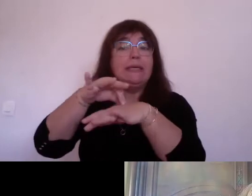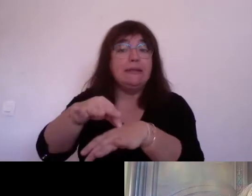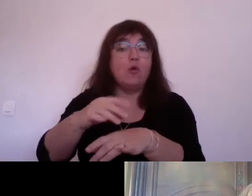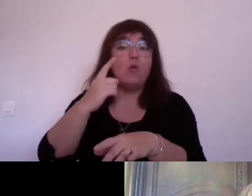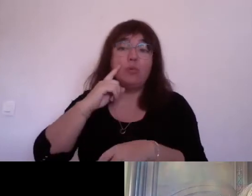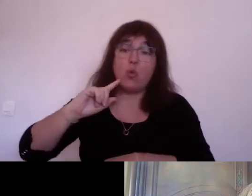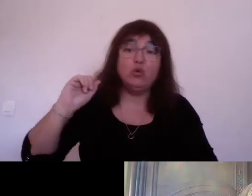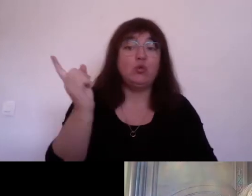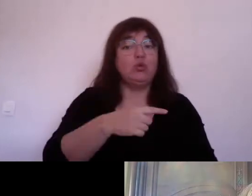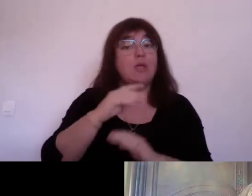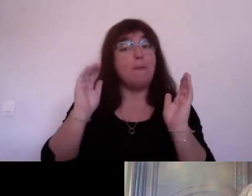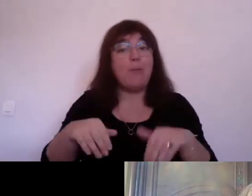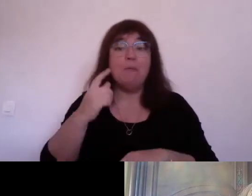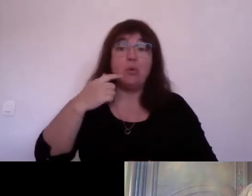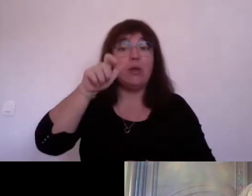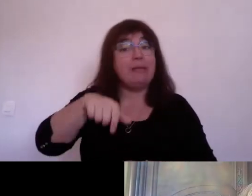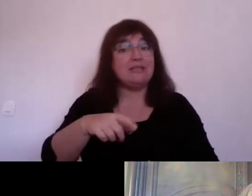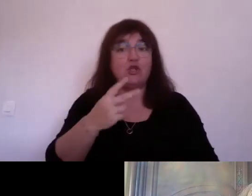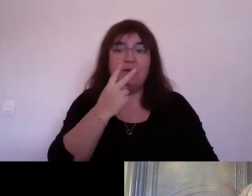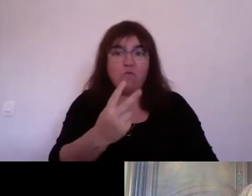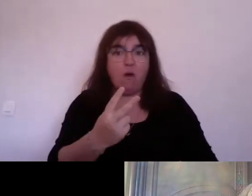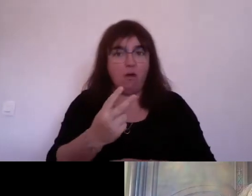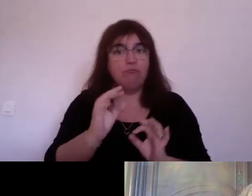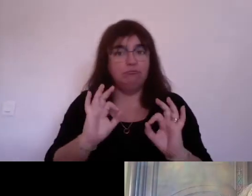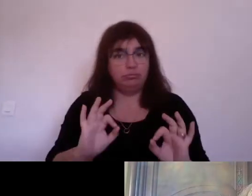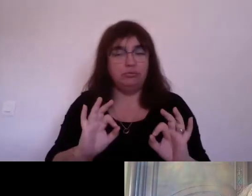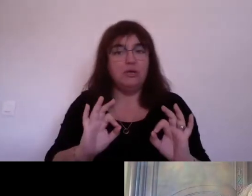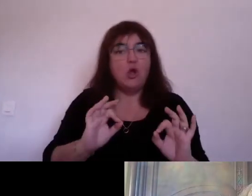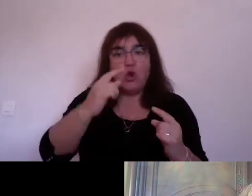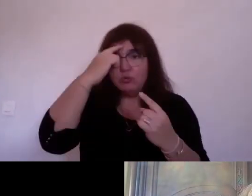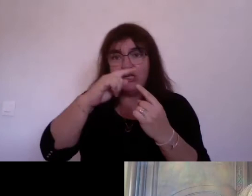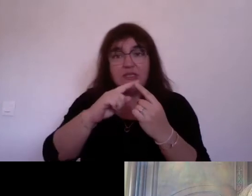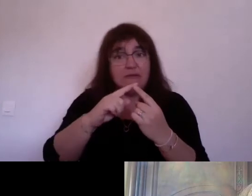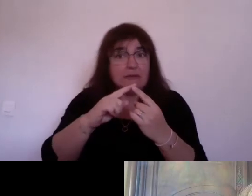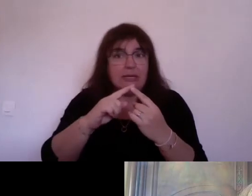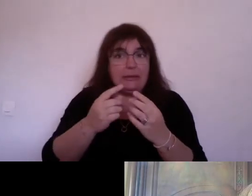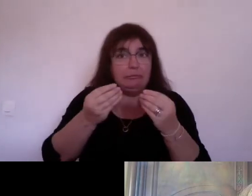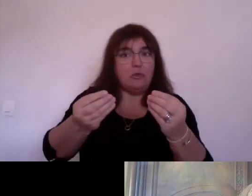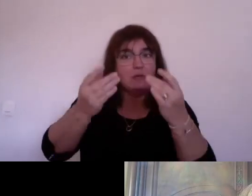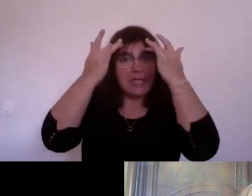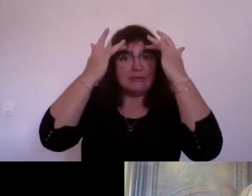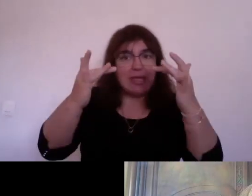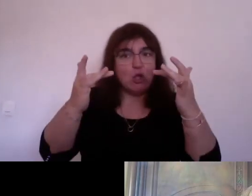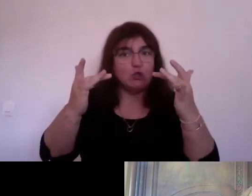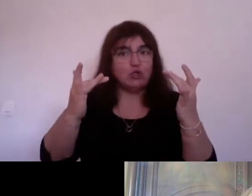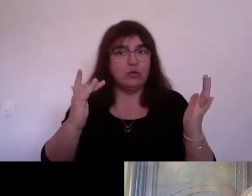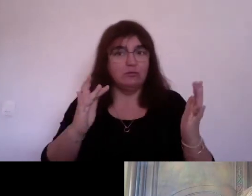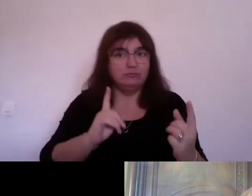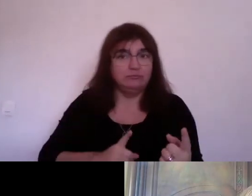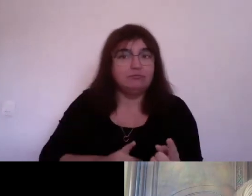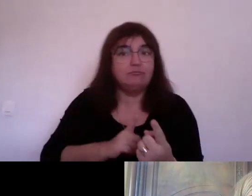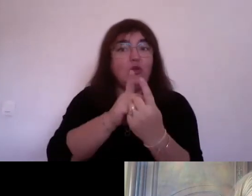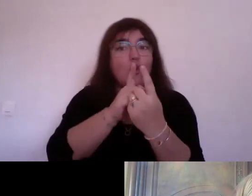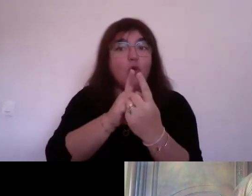les personnes qui voient, de faire l'expérience une expérience esthétique de rencontre avec